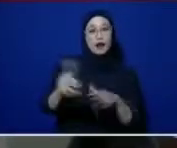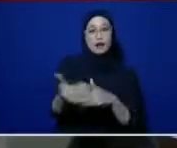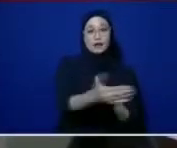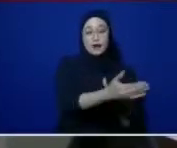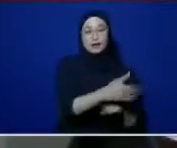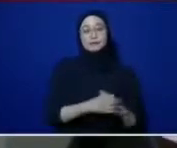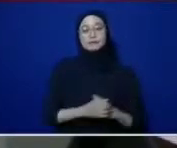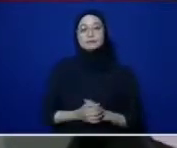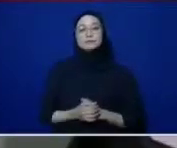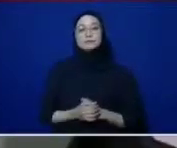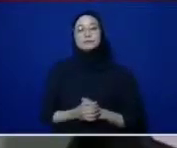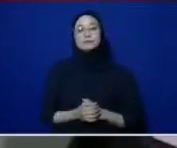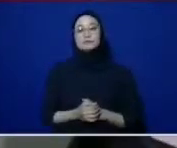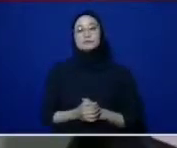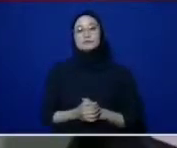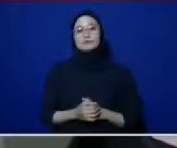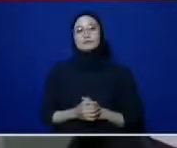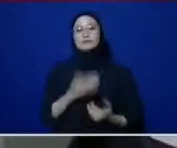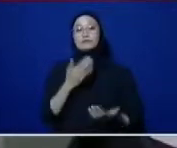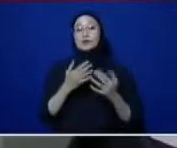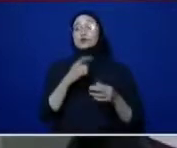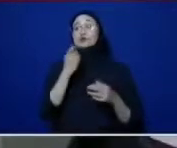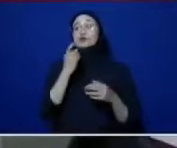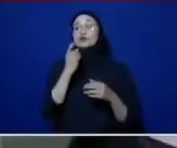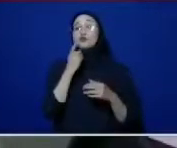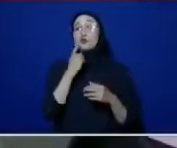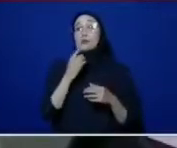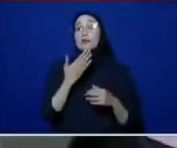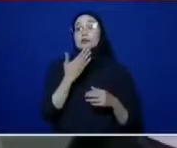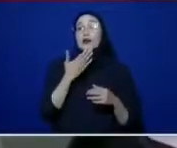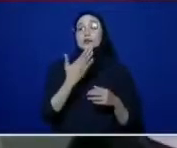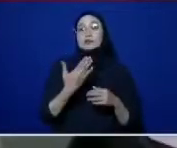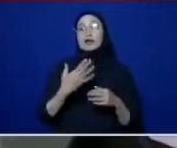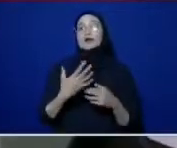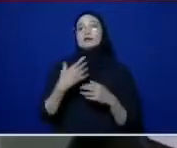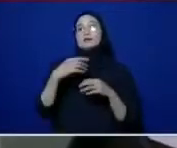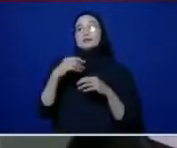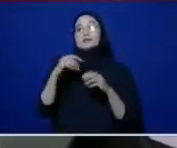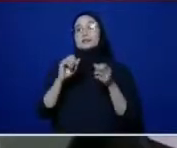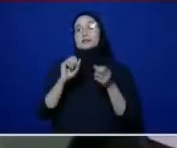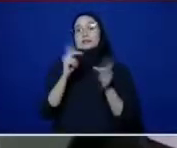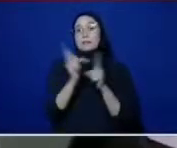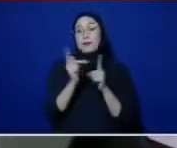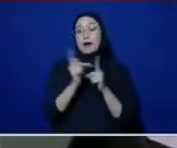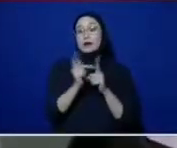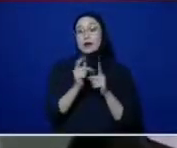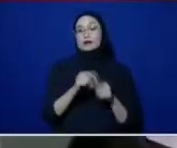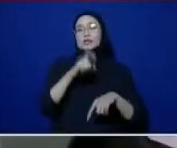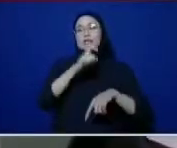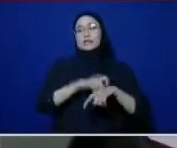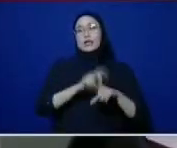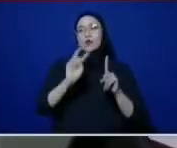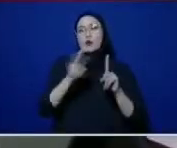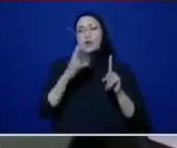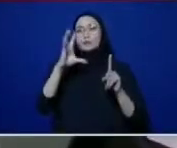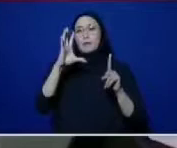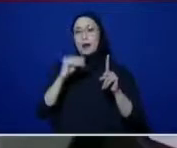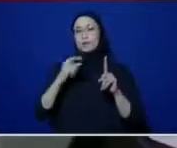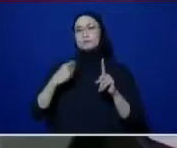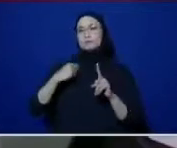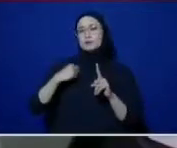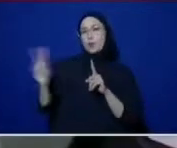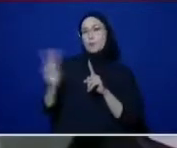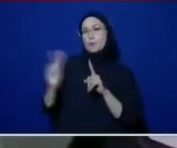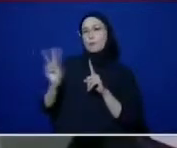Bapak-Ibu bisa tanya ke kampung nelayan di Tambak Lorok di Semarang. Jam 12 malam, tengah malam, saya berdua dengan